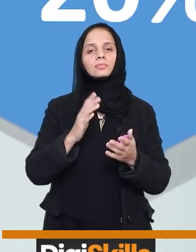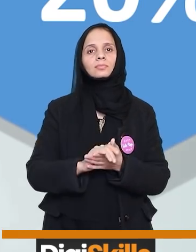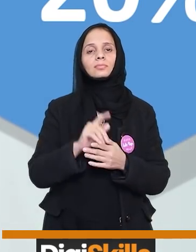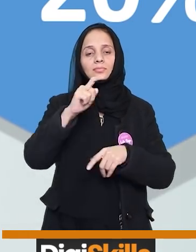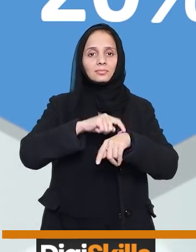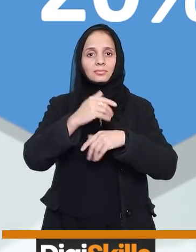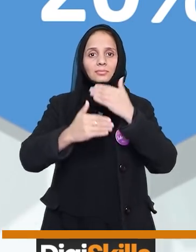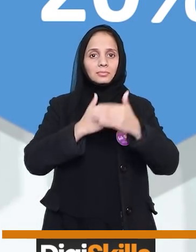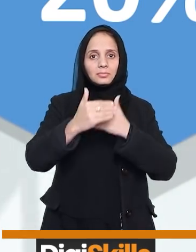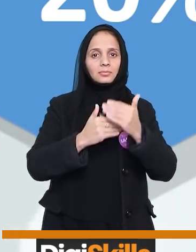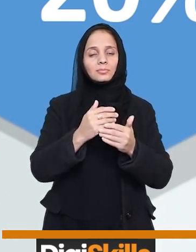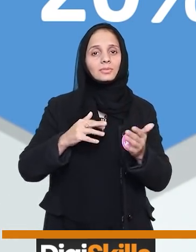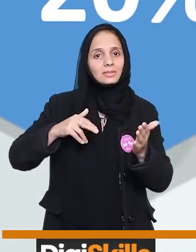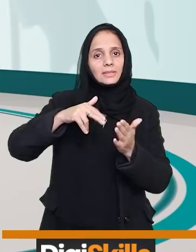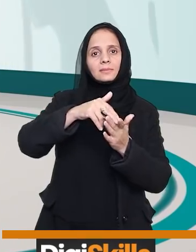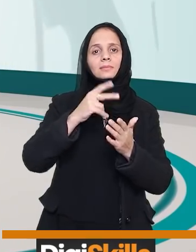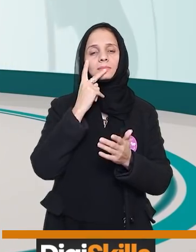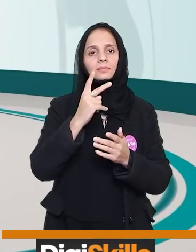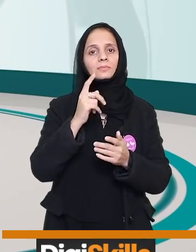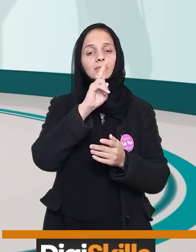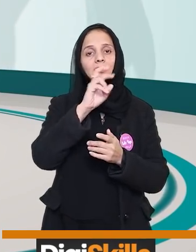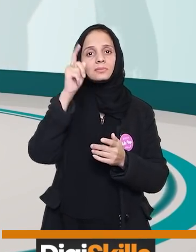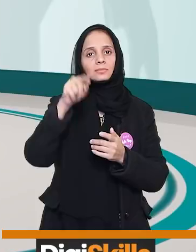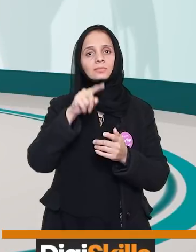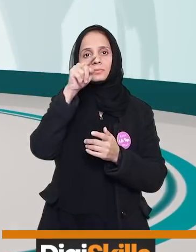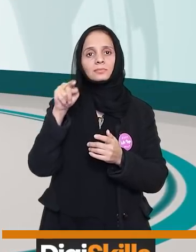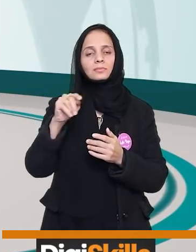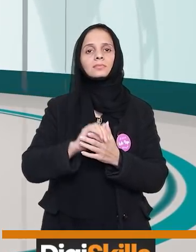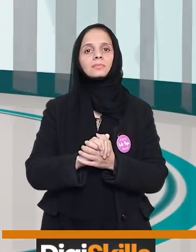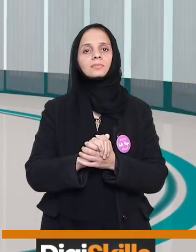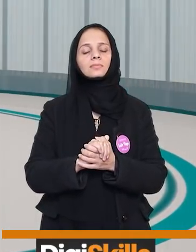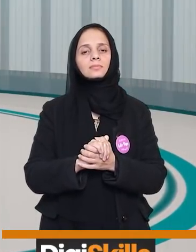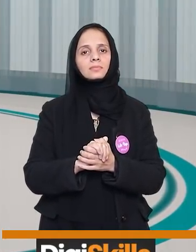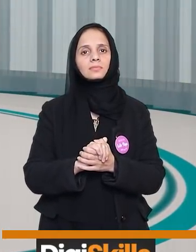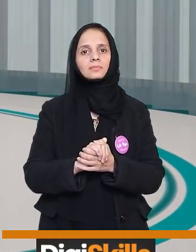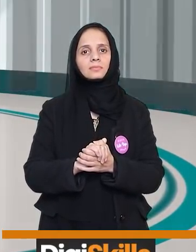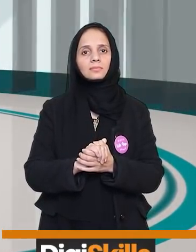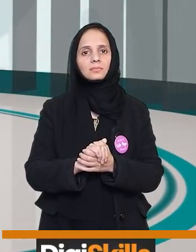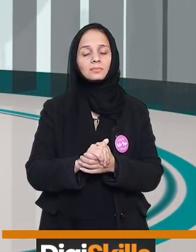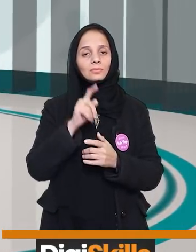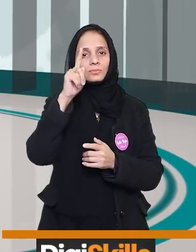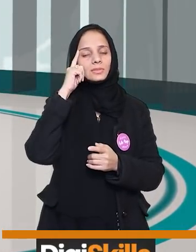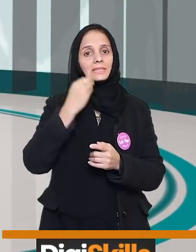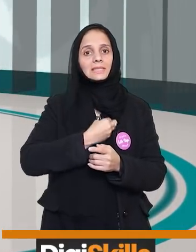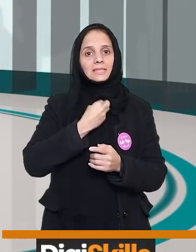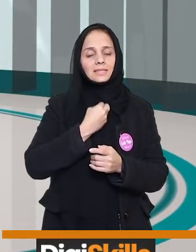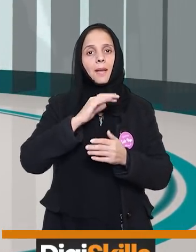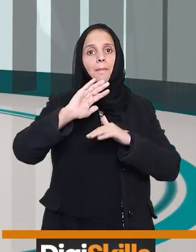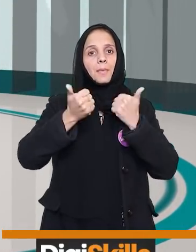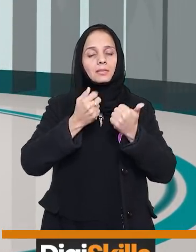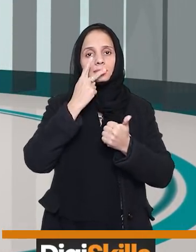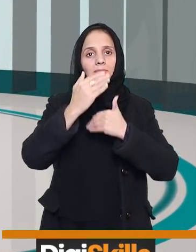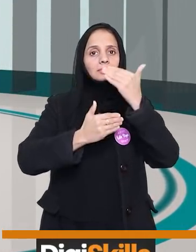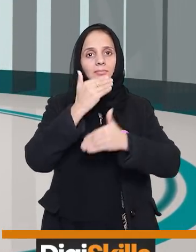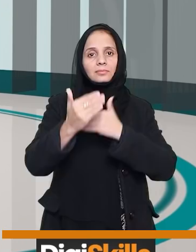کی، کسی اسکل کو سیکھنے کی، خواتین و حضرات، وہ 20% وہ آپ کے ڈیزائرڈ آؤٹ